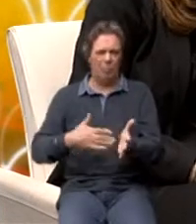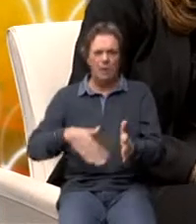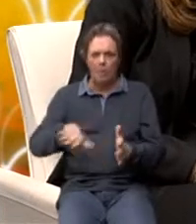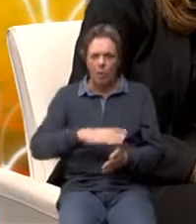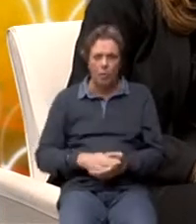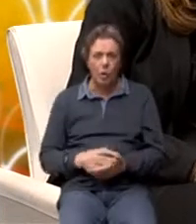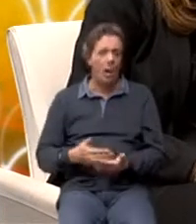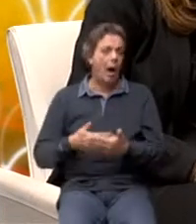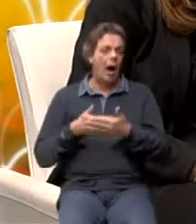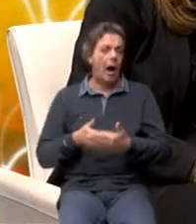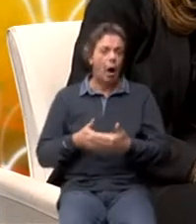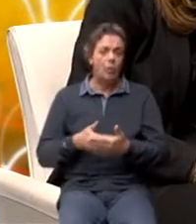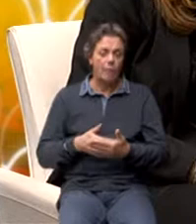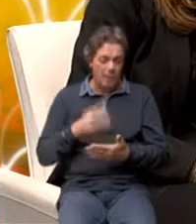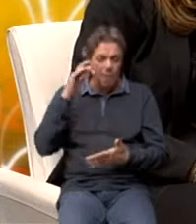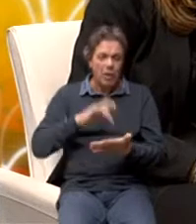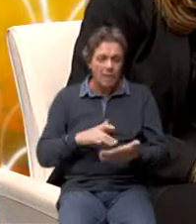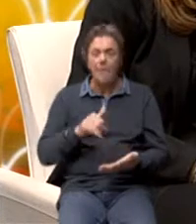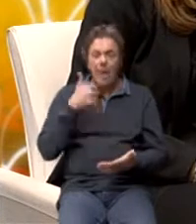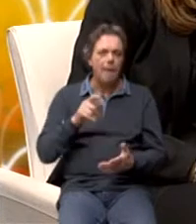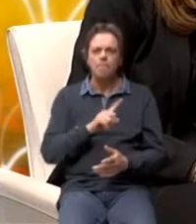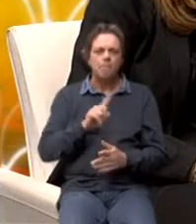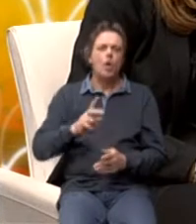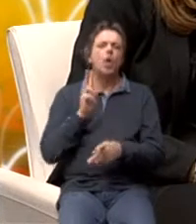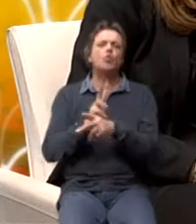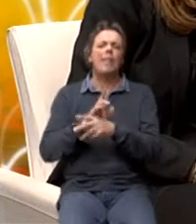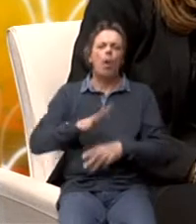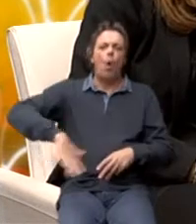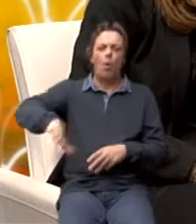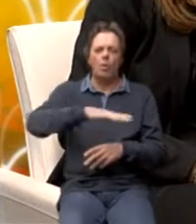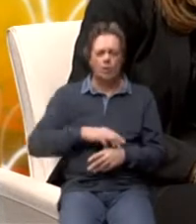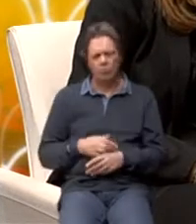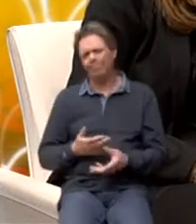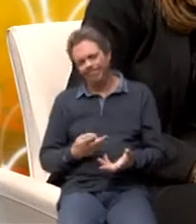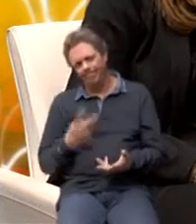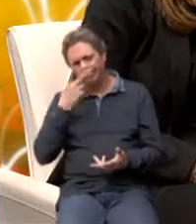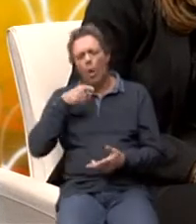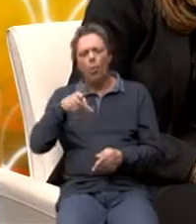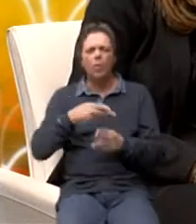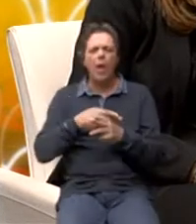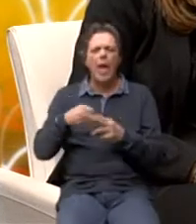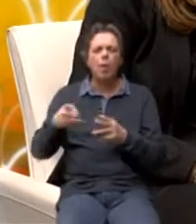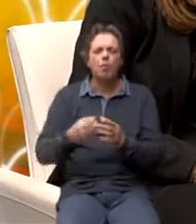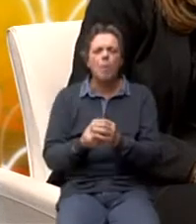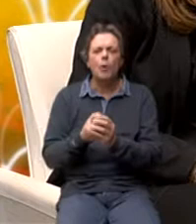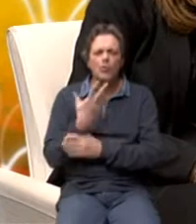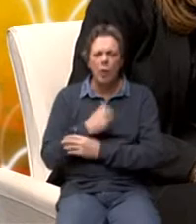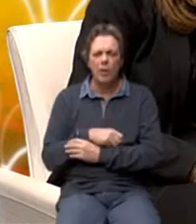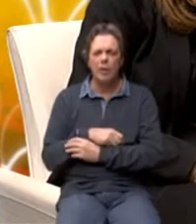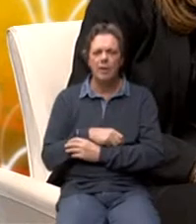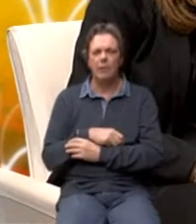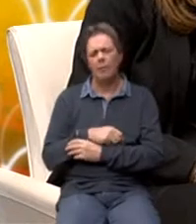je zaštititi okoliš od maksimalno. Dakle, ipak u toj ekološkoj proizvodnji, ekološkim